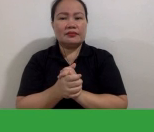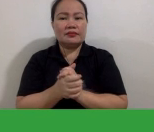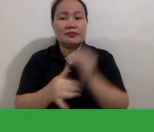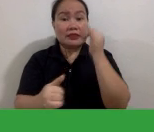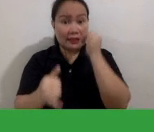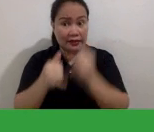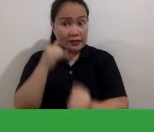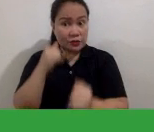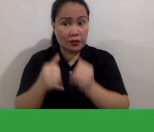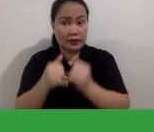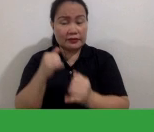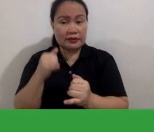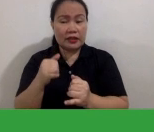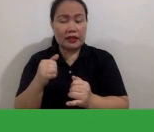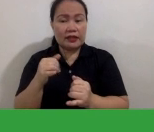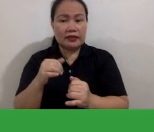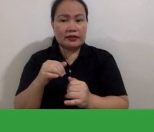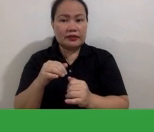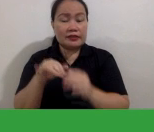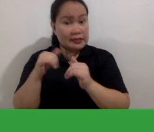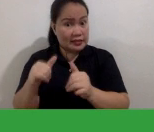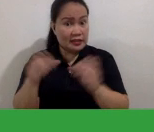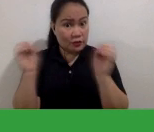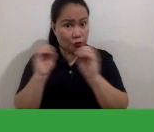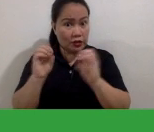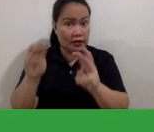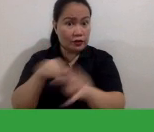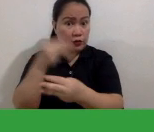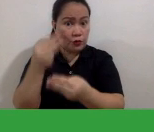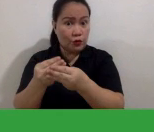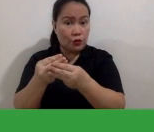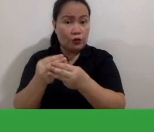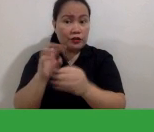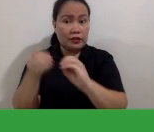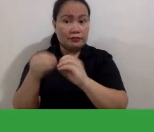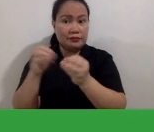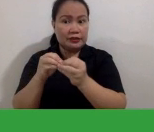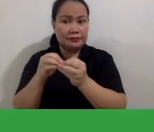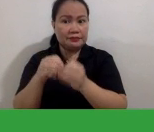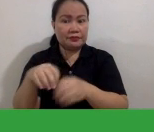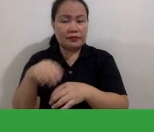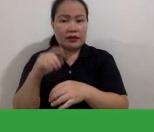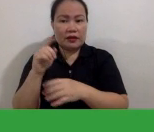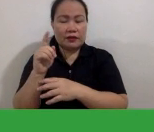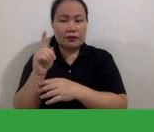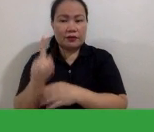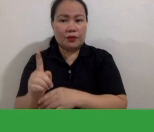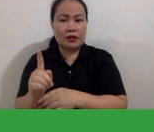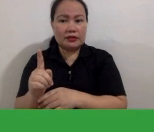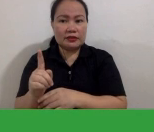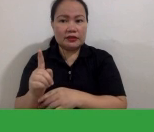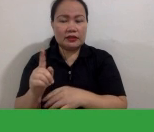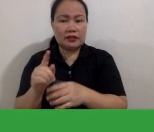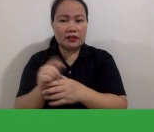Okay? And then, the last one, we have ones. Lagay natin si 125 kasi